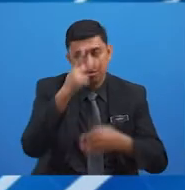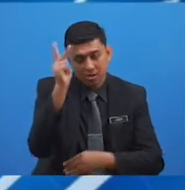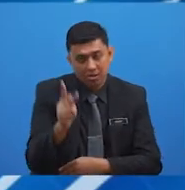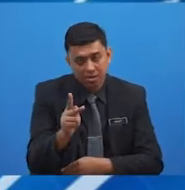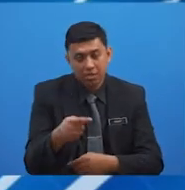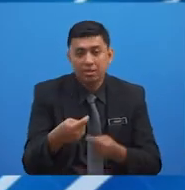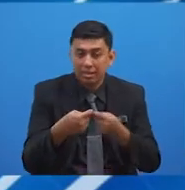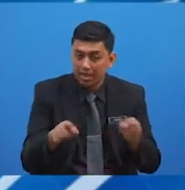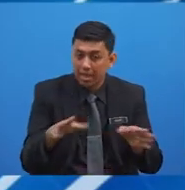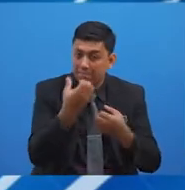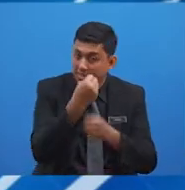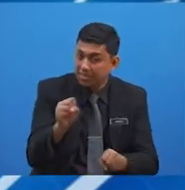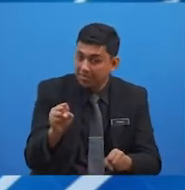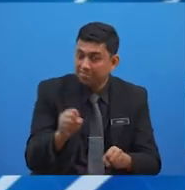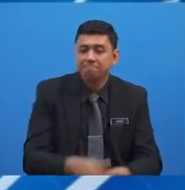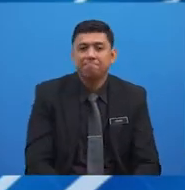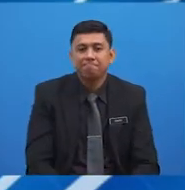Adakah semua telah bersedia?